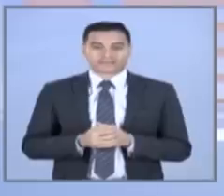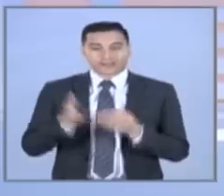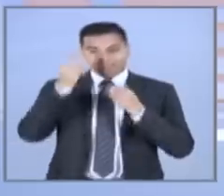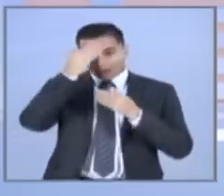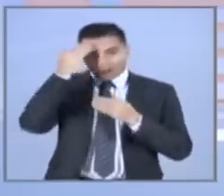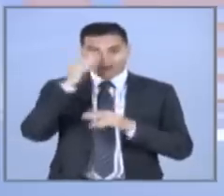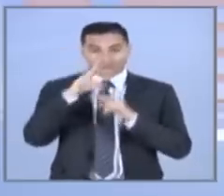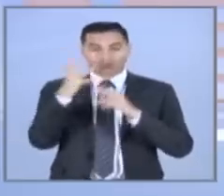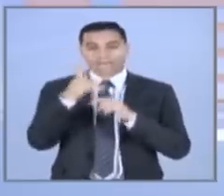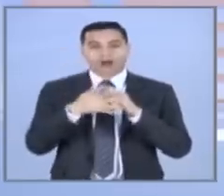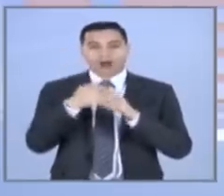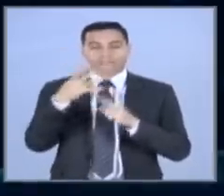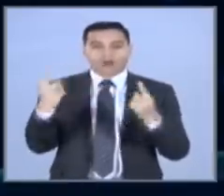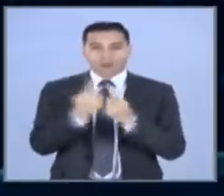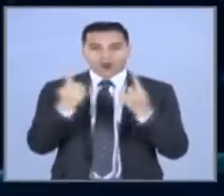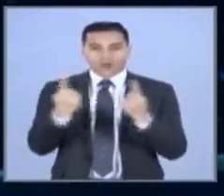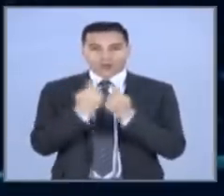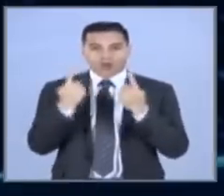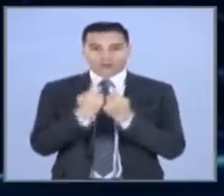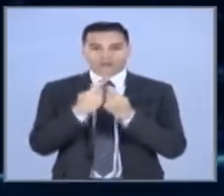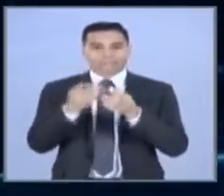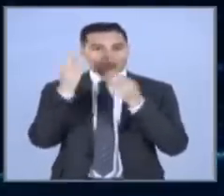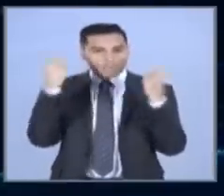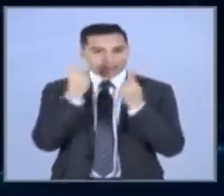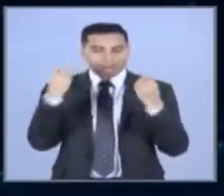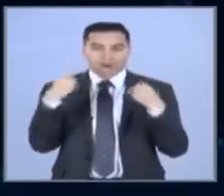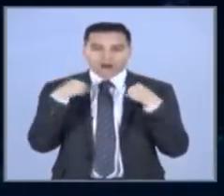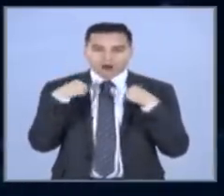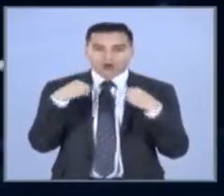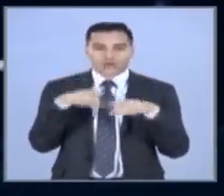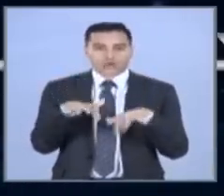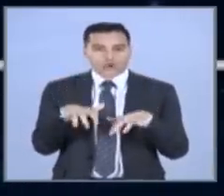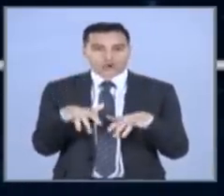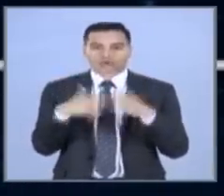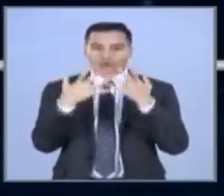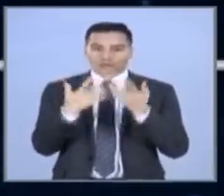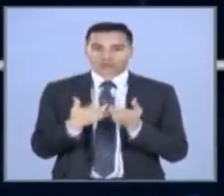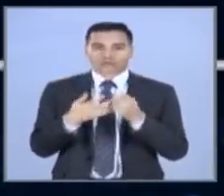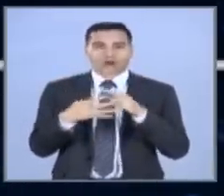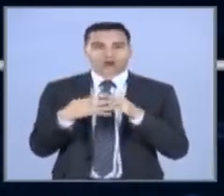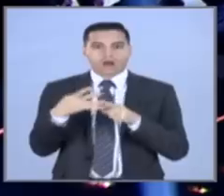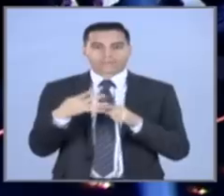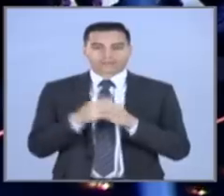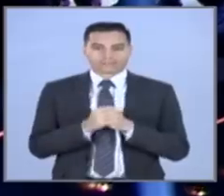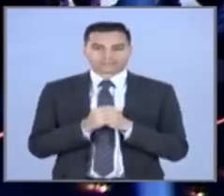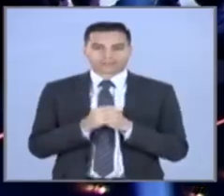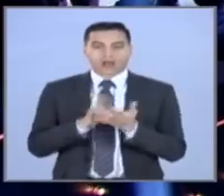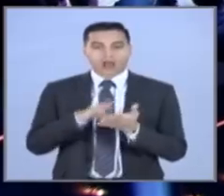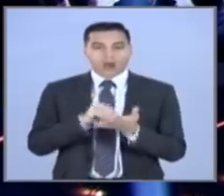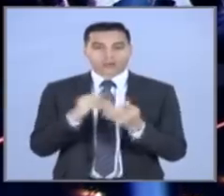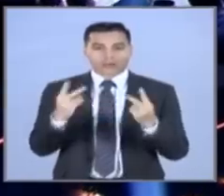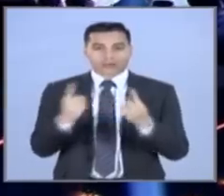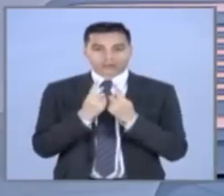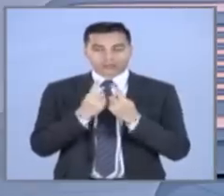فقرة المعرفة، أربع أسئلة واحد لواحد، معلومات عامة، رياضة، تكنولوجيا، وقدرات ذهنية. أول